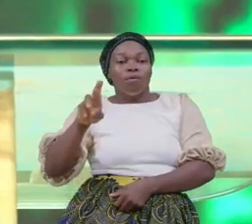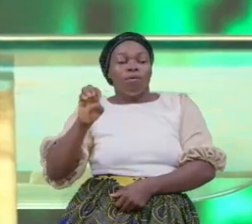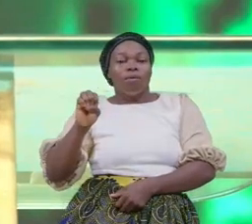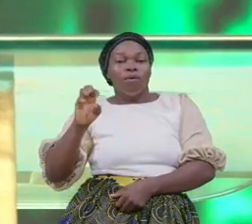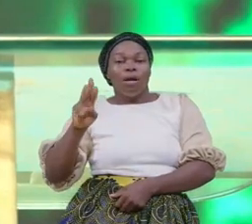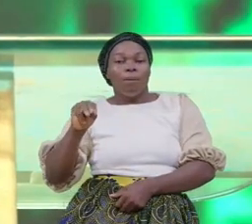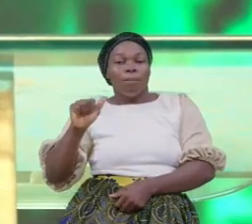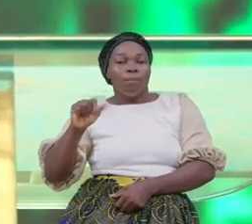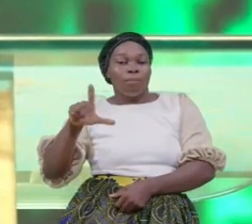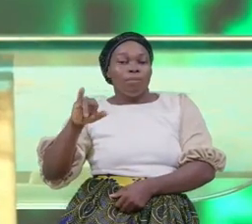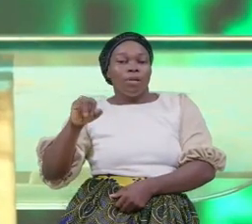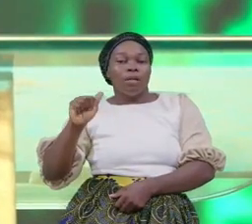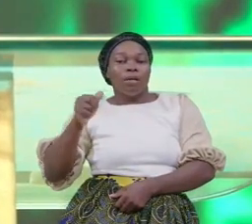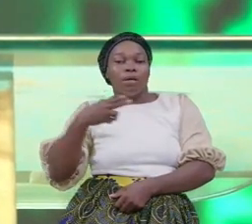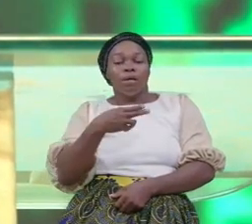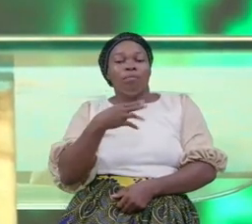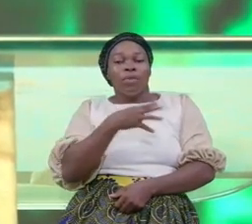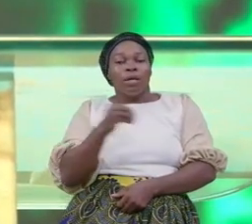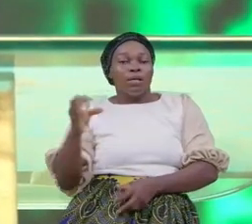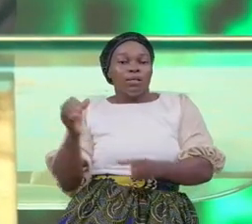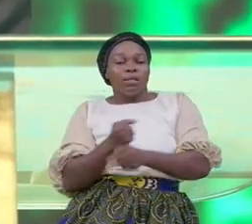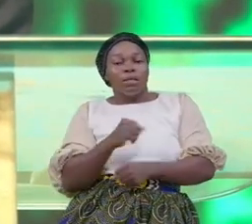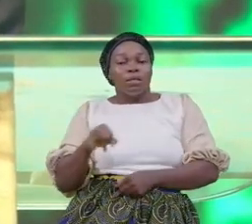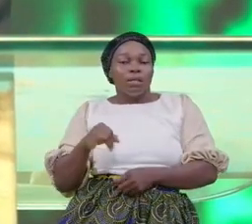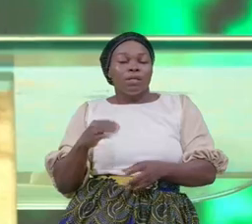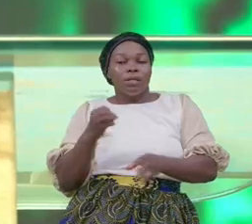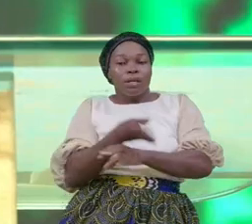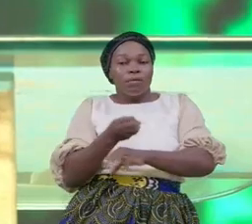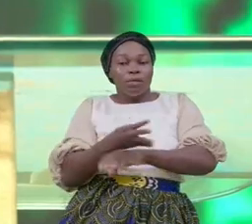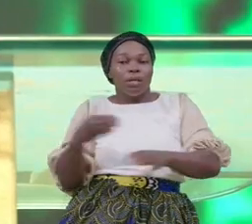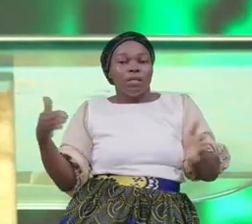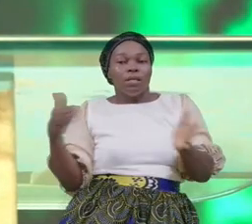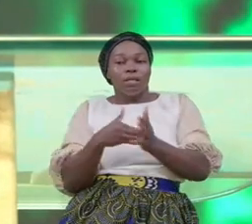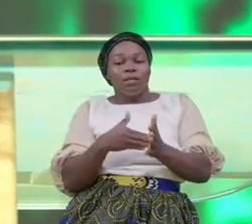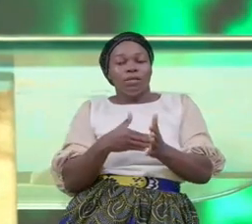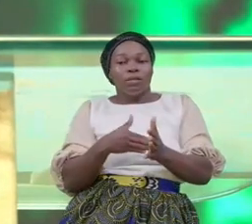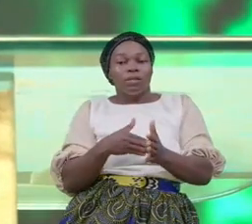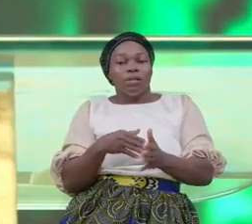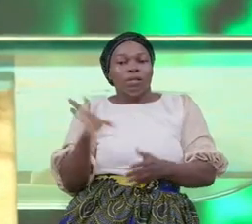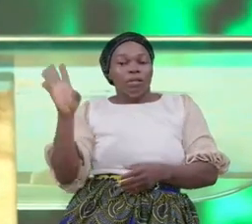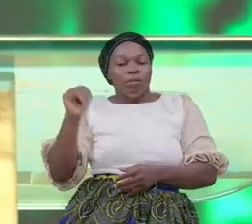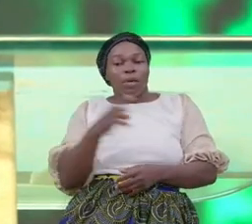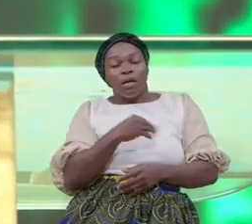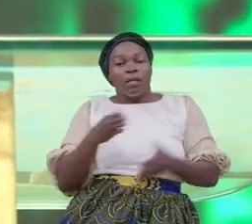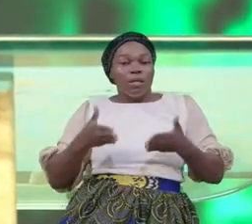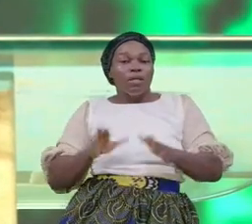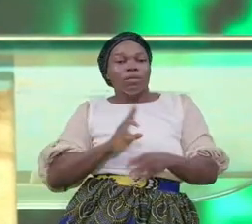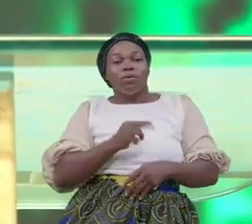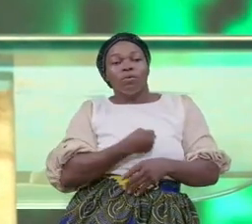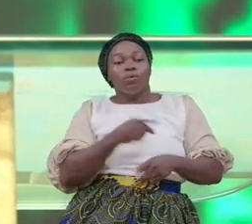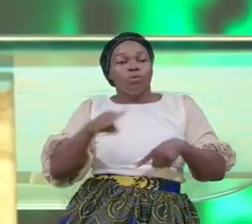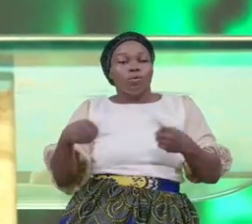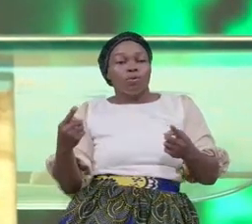qu'Éphraïm et le fils de Remalia disent, montons contre Juda, assiégeons-la